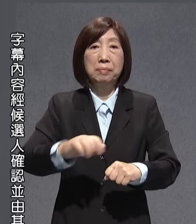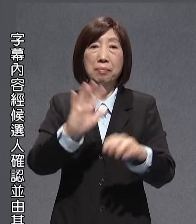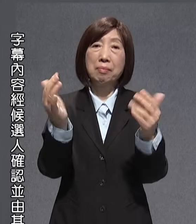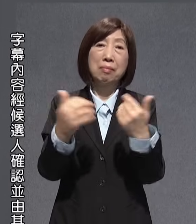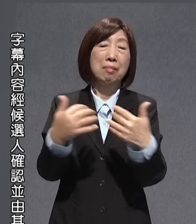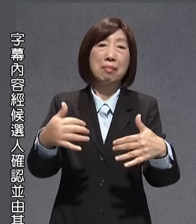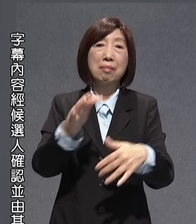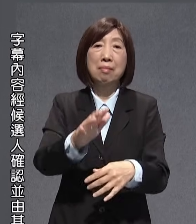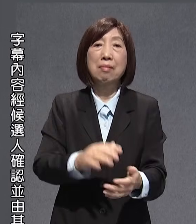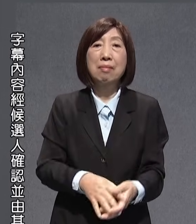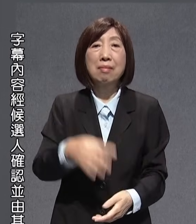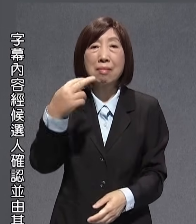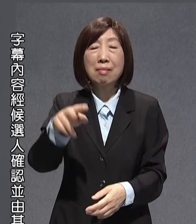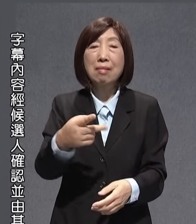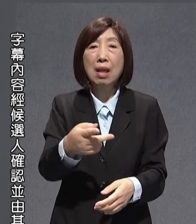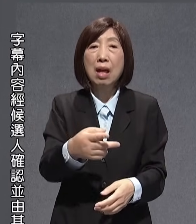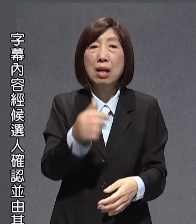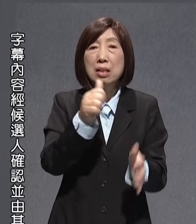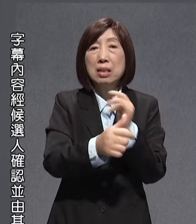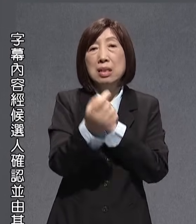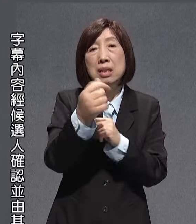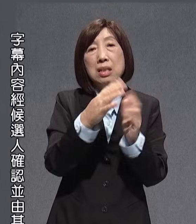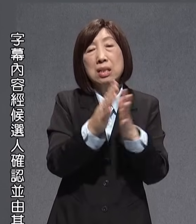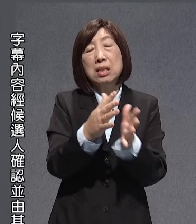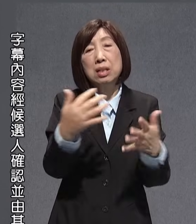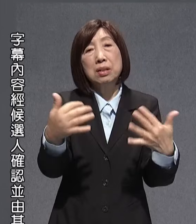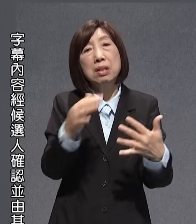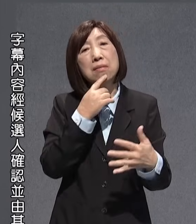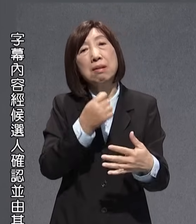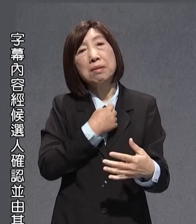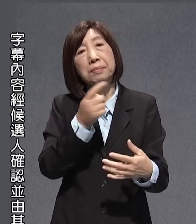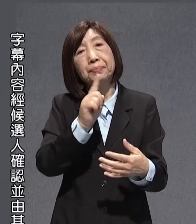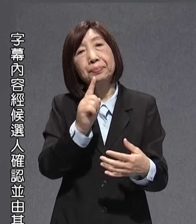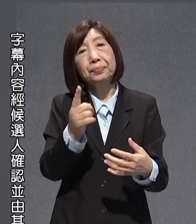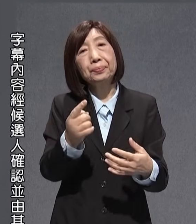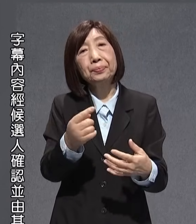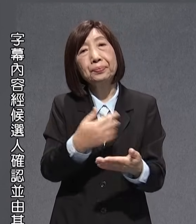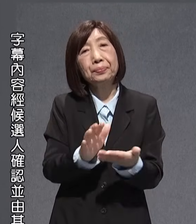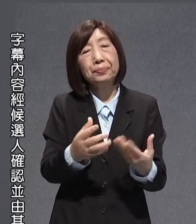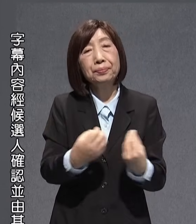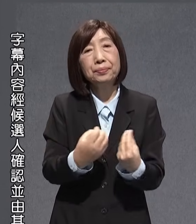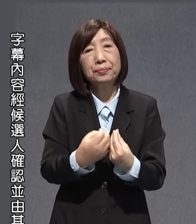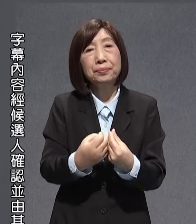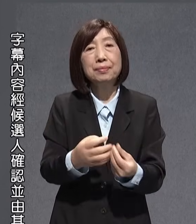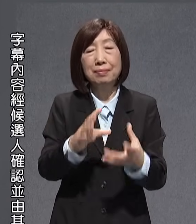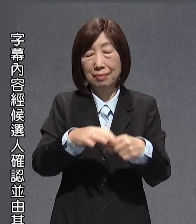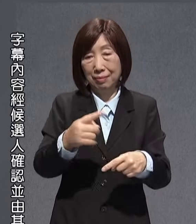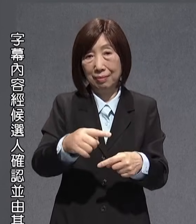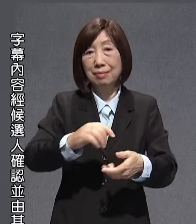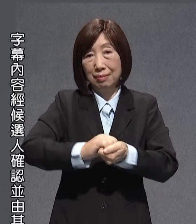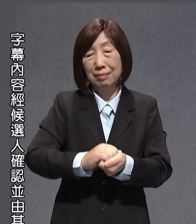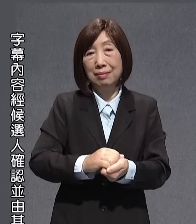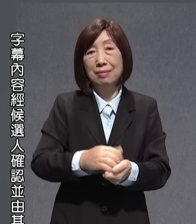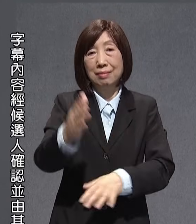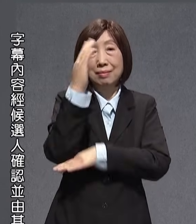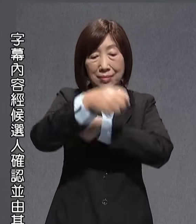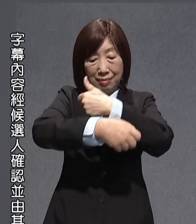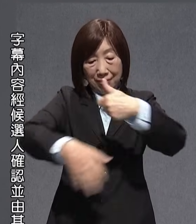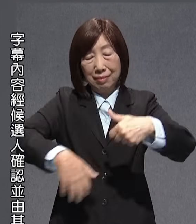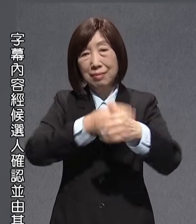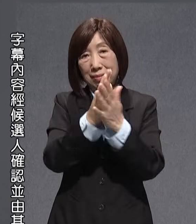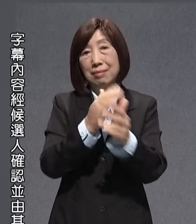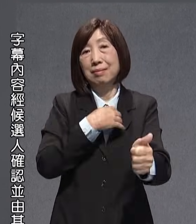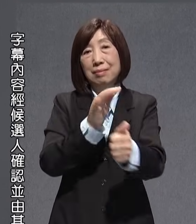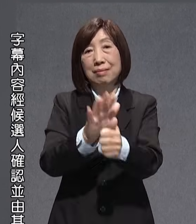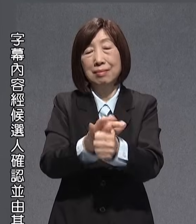要解决少子化的问题，牵涉甚广，这不是单一部会所能解决的，必须要结合各部会的资源，所以